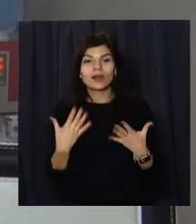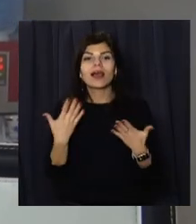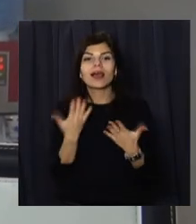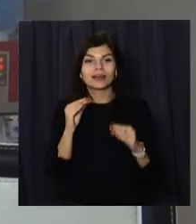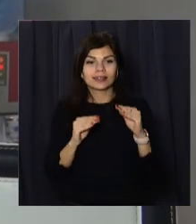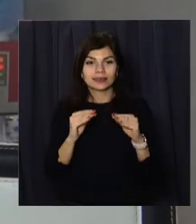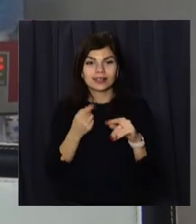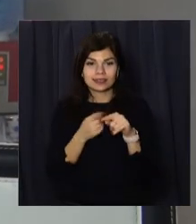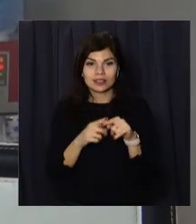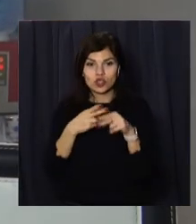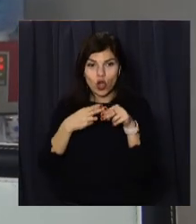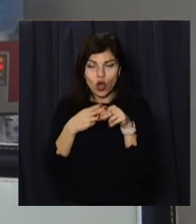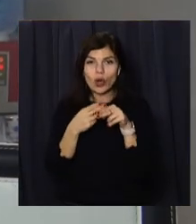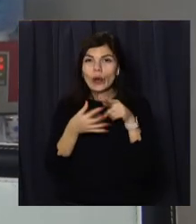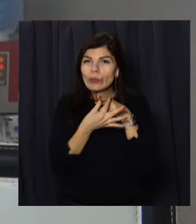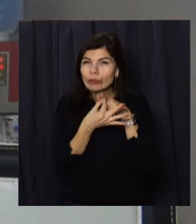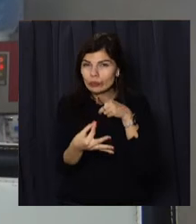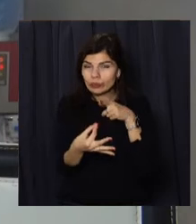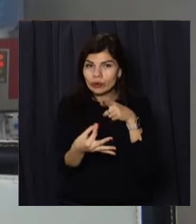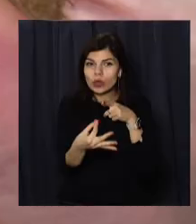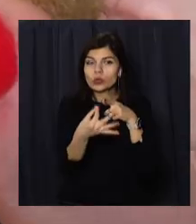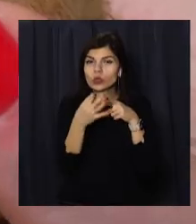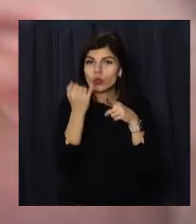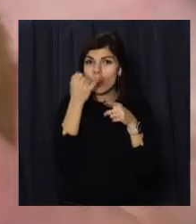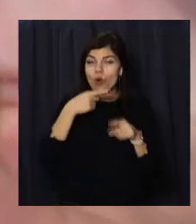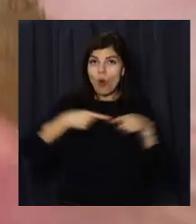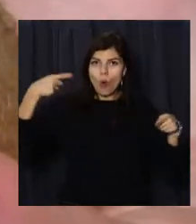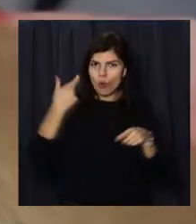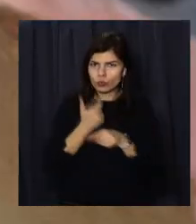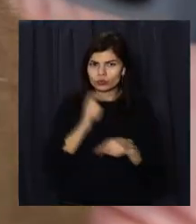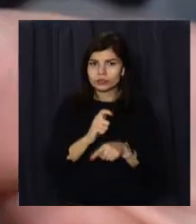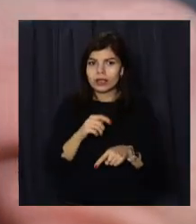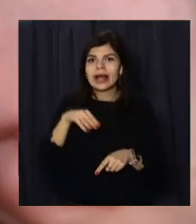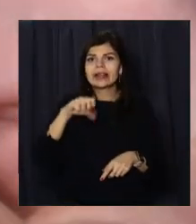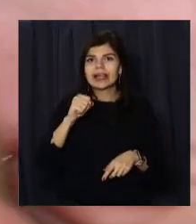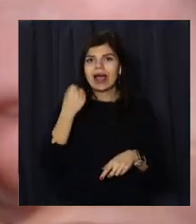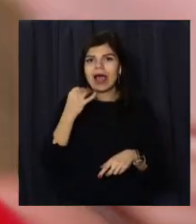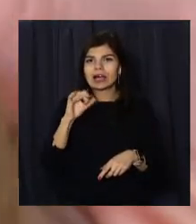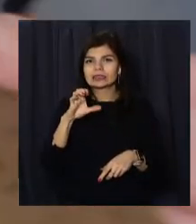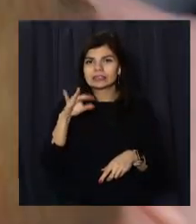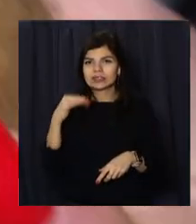принципе, это можно сделать и обыкновенным кухонным ножом. Делаем вот такие надрезы.